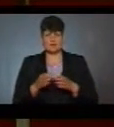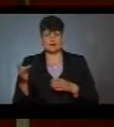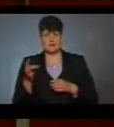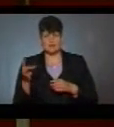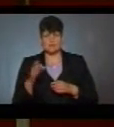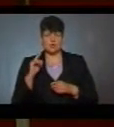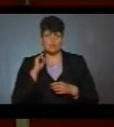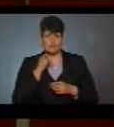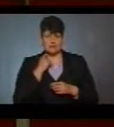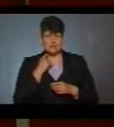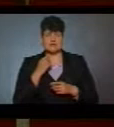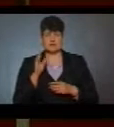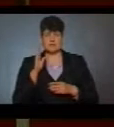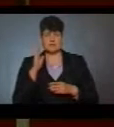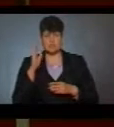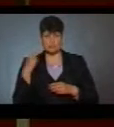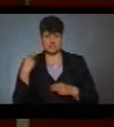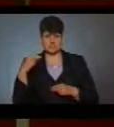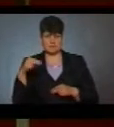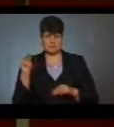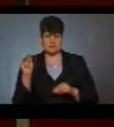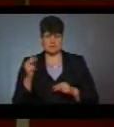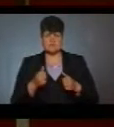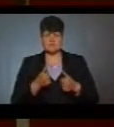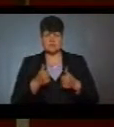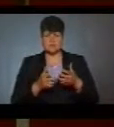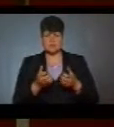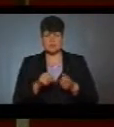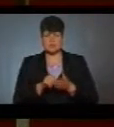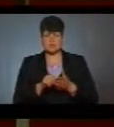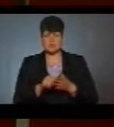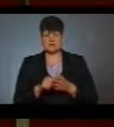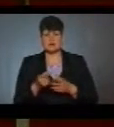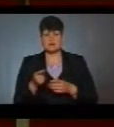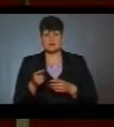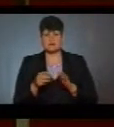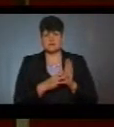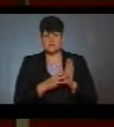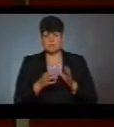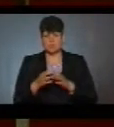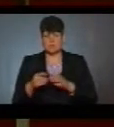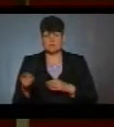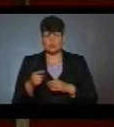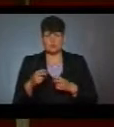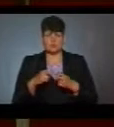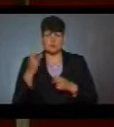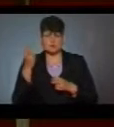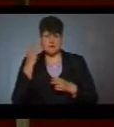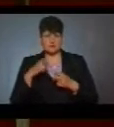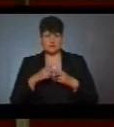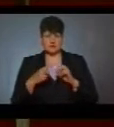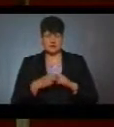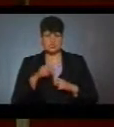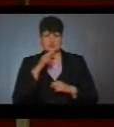Кубку «Надій. Майбутні чемпіони». Участь у змаганнях беруть 8 команд з Тернопільської, Хмельницької, Івано-Франківської, Чернівецької,